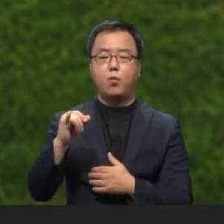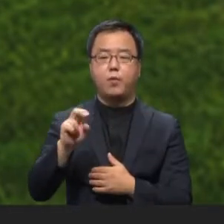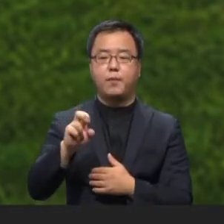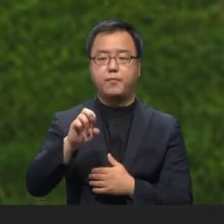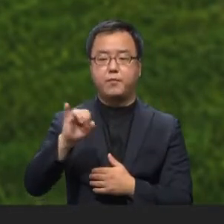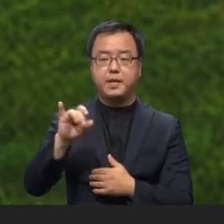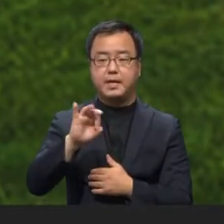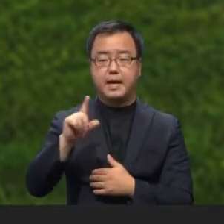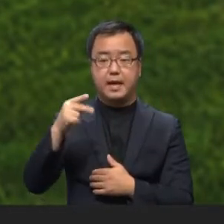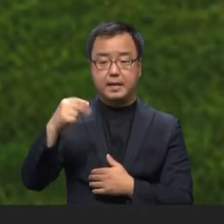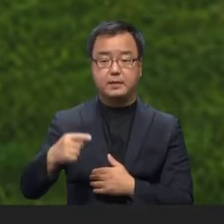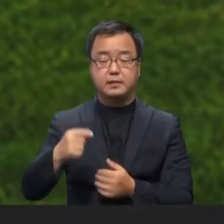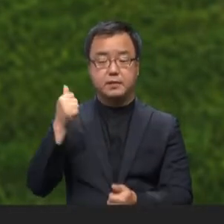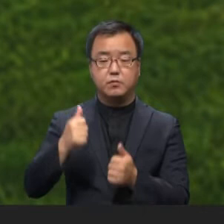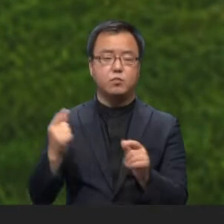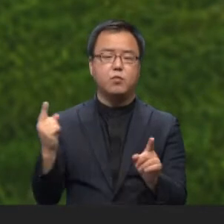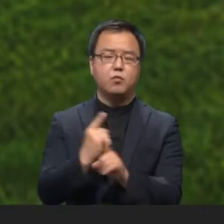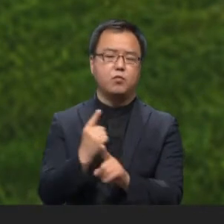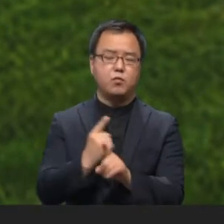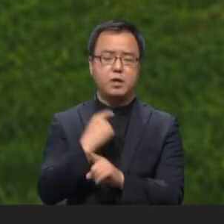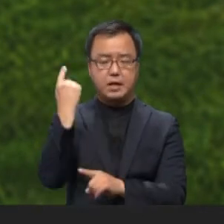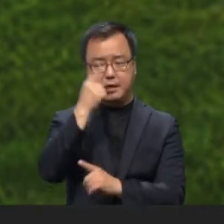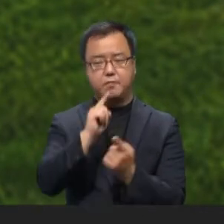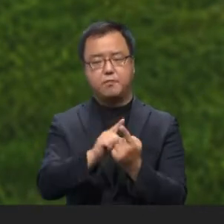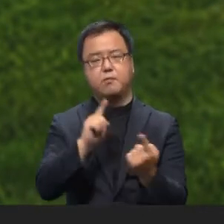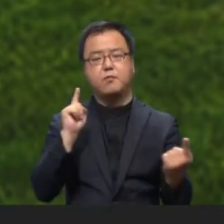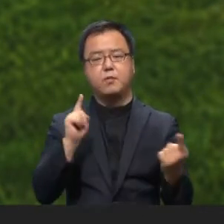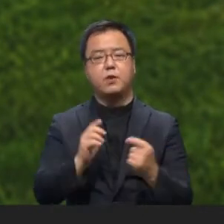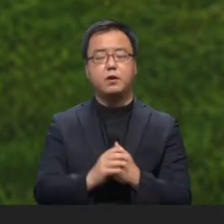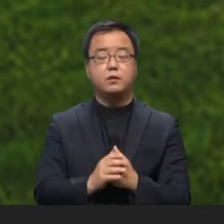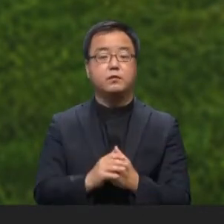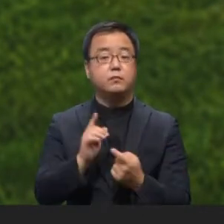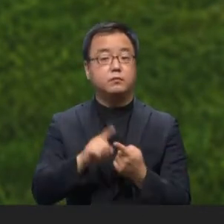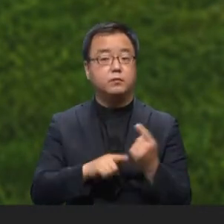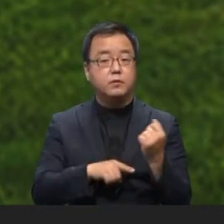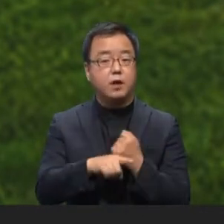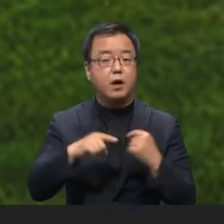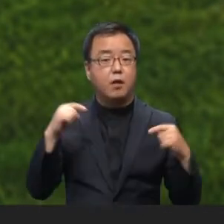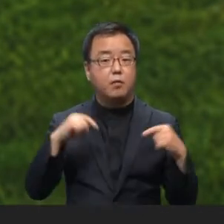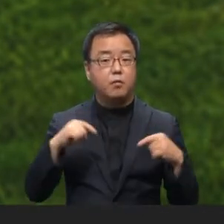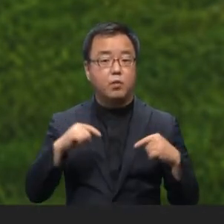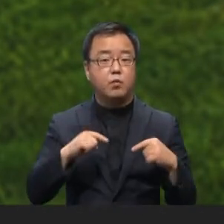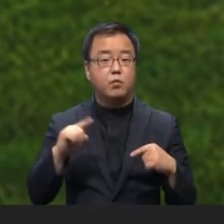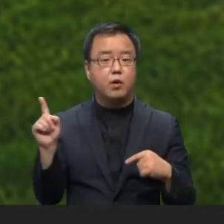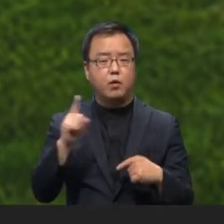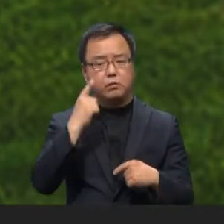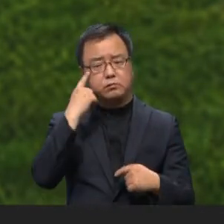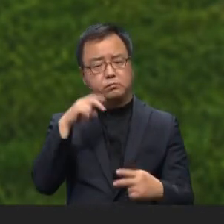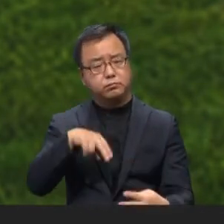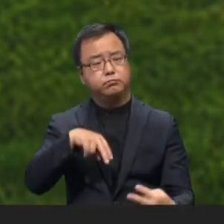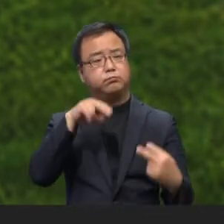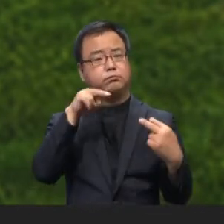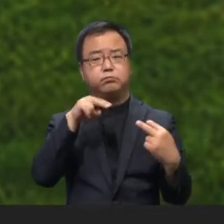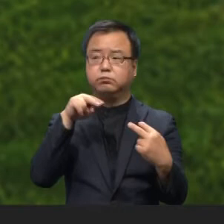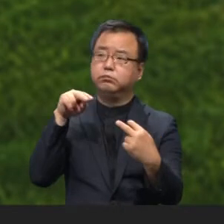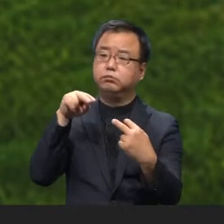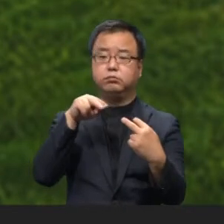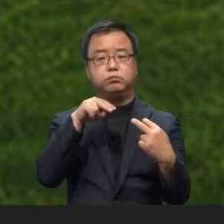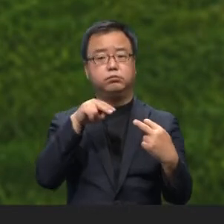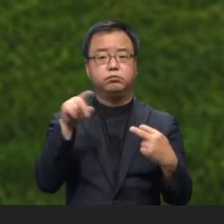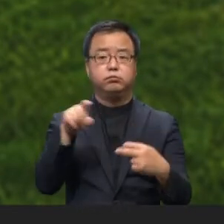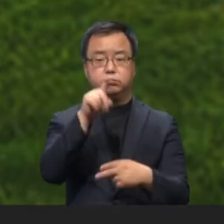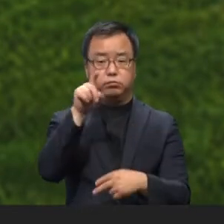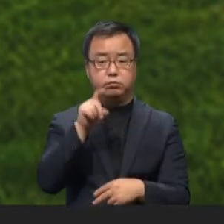바뀌고 있습니다 음 이 시험이 비대면 으로 치러진다 보니까 이 면접 같은 경우에는 보 대체 어디로 응시하고 시험에 지어야 하느냐는 문에 붙어